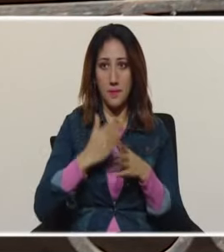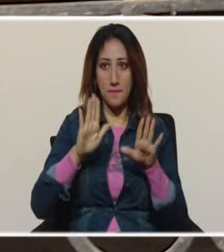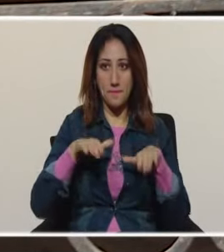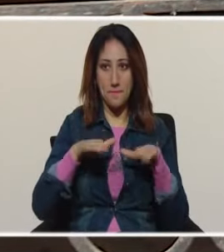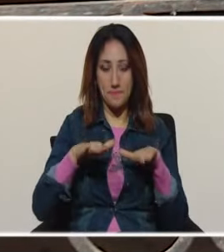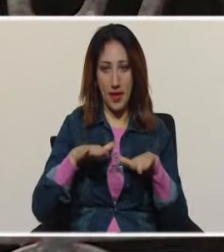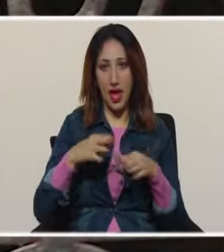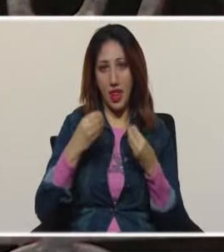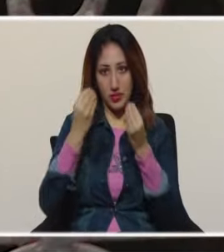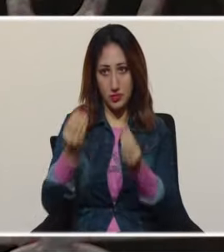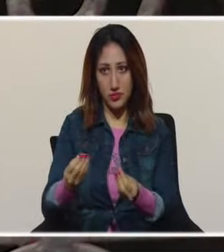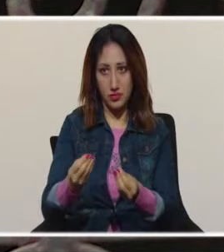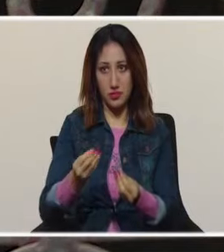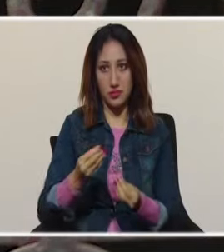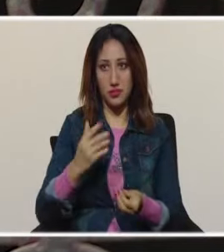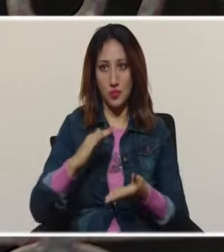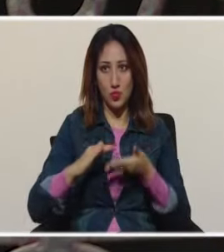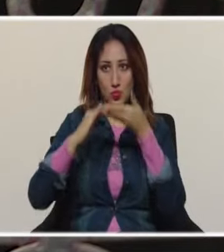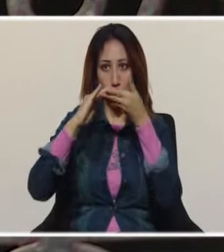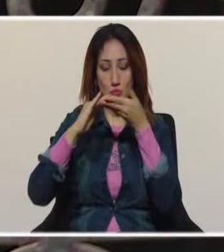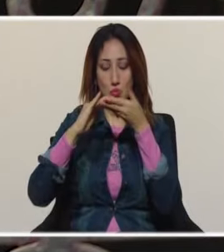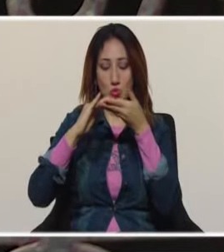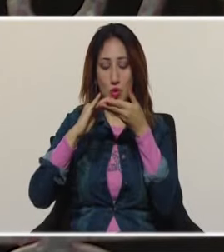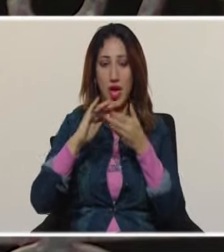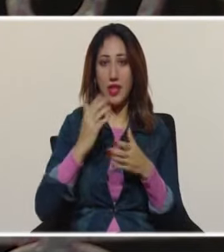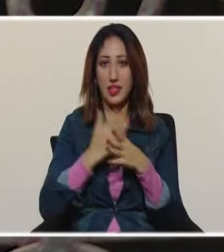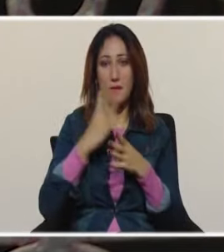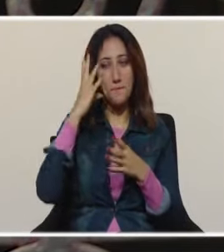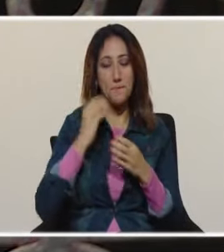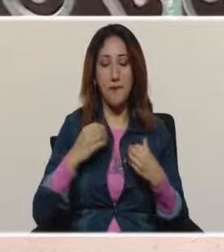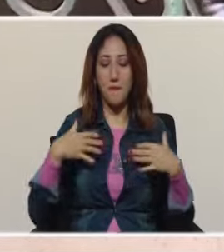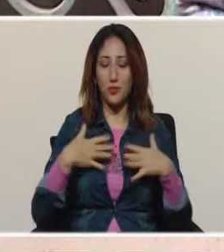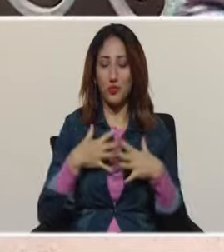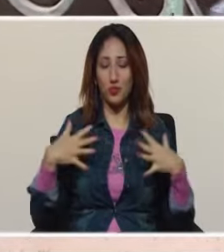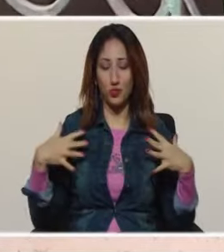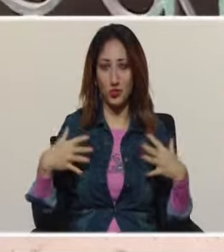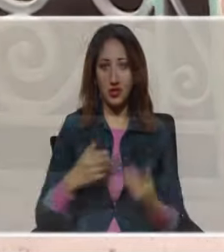الخياطه اللي هي اتمنتها، يمكن نساهم ولو بجزء بسيط في ادخال السعاده على قلبها.